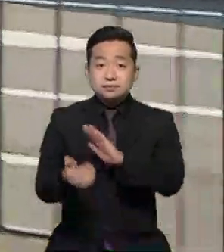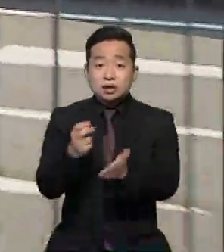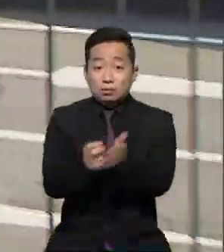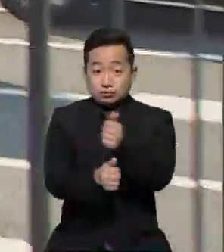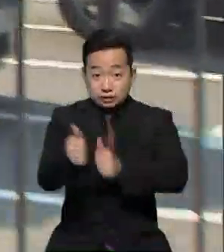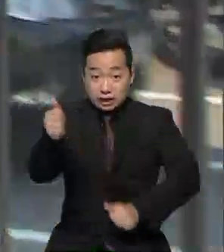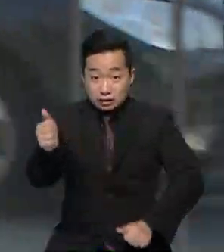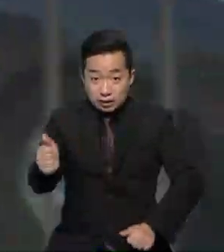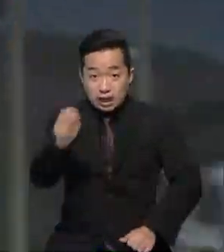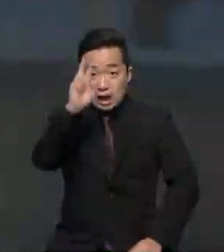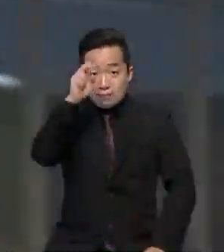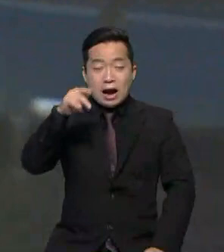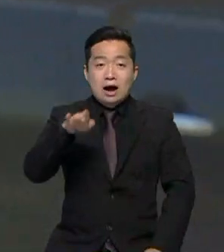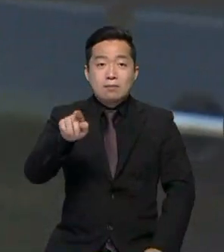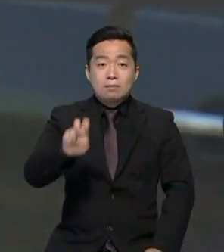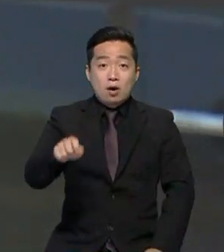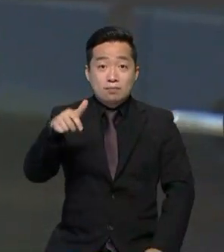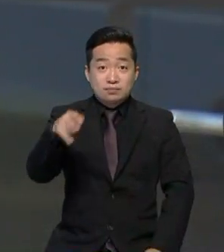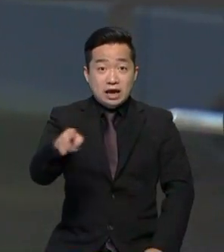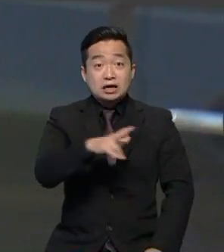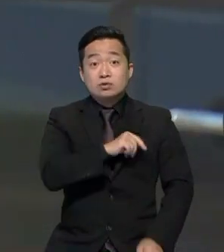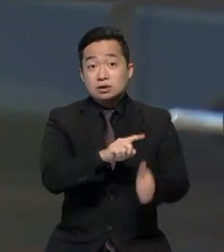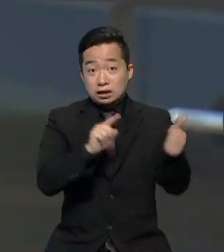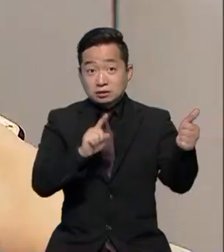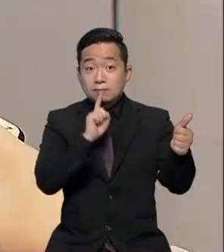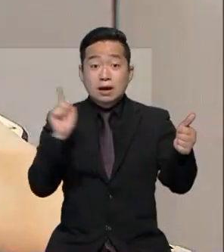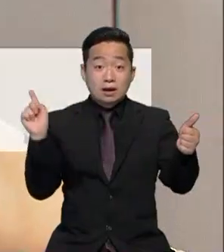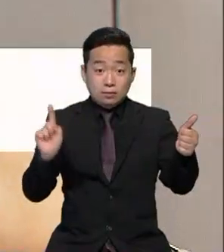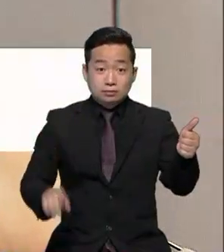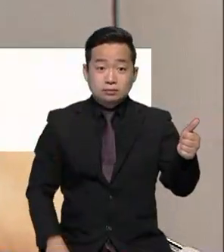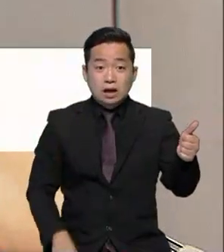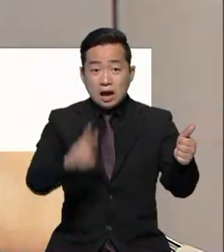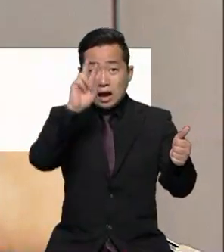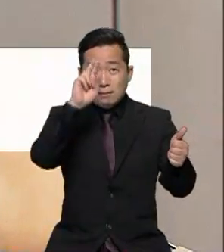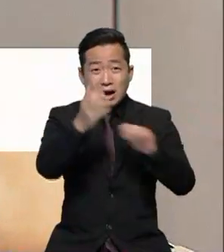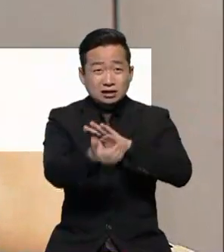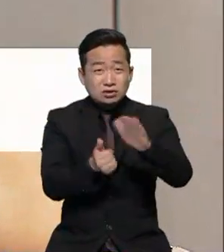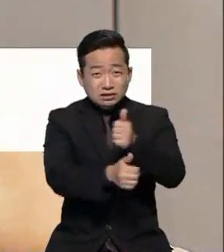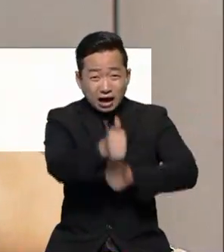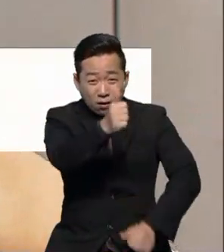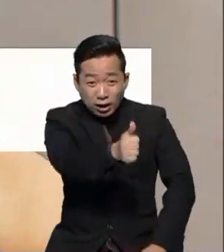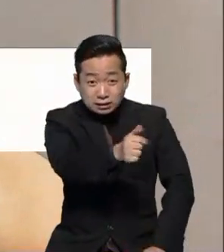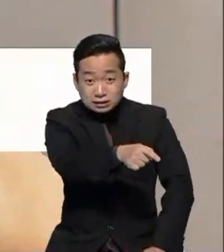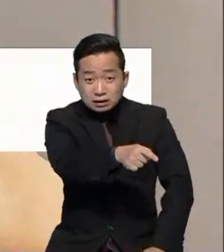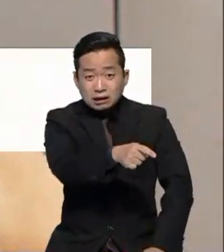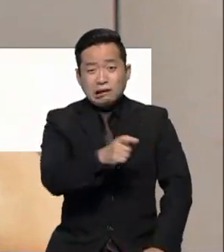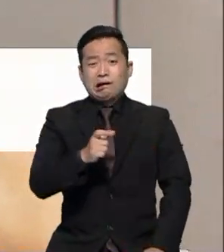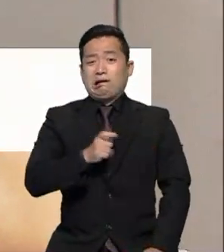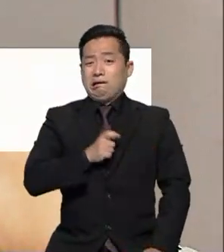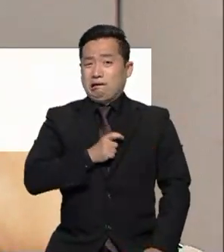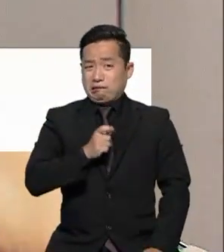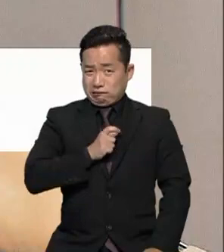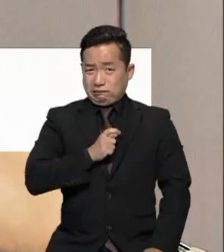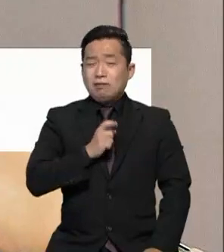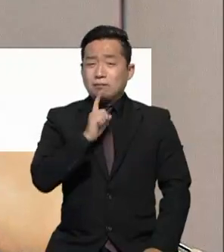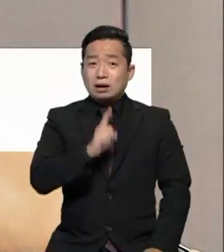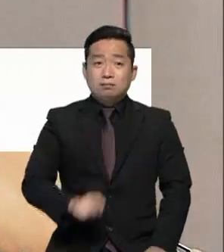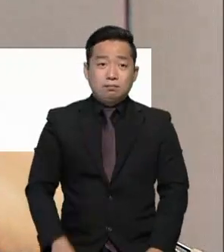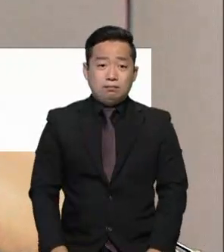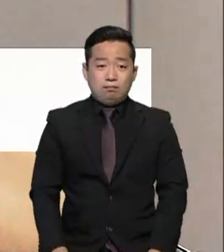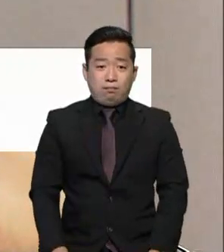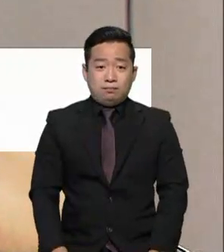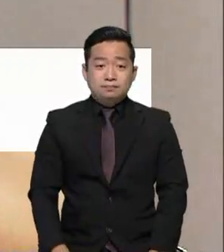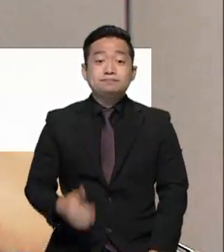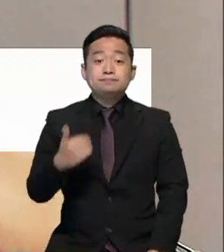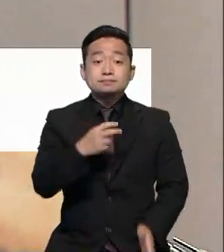법무장관인 박범계 의원에 대해서는 이렇게 말했습니다. 박범계 전 장관께서도 좀 의아하다 이런 말씀도 하셨더라고요.